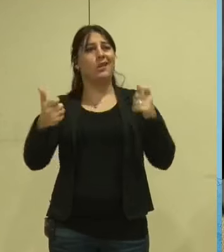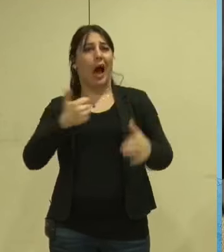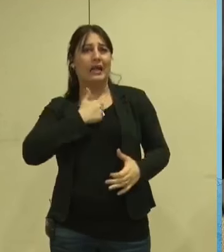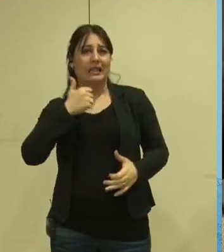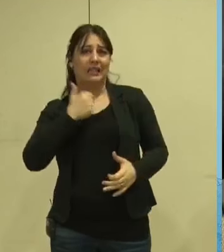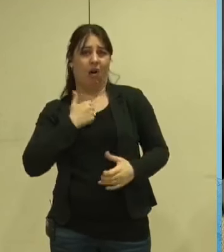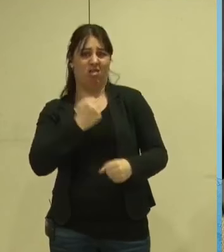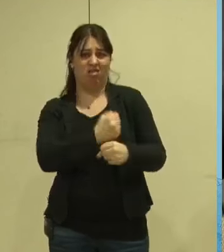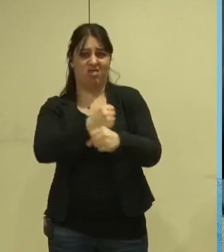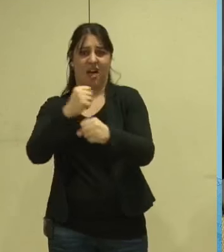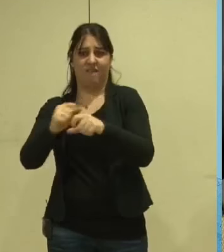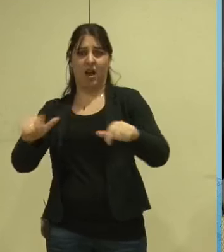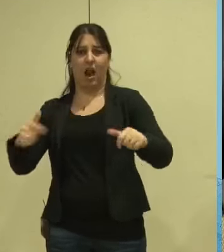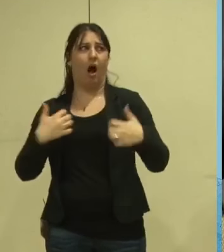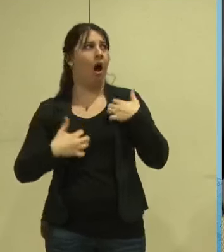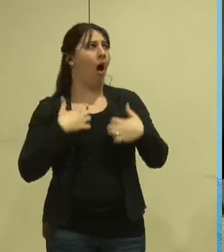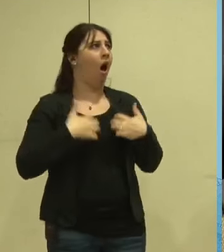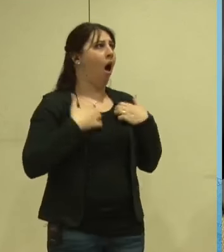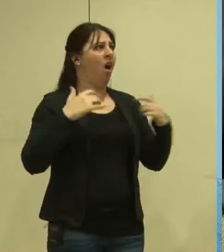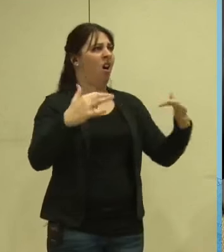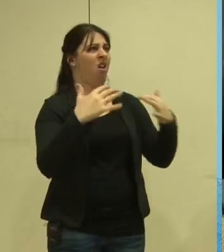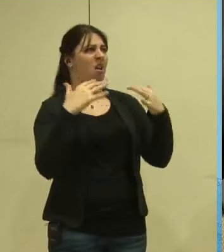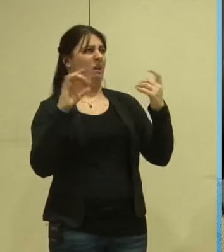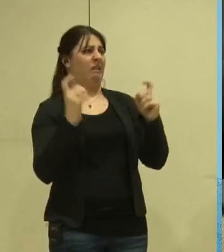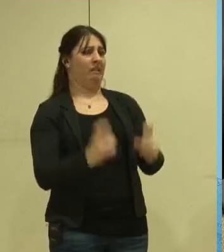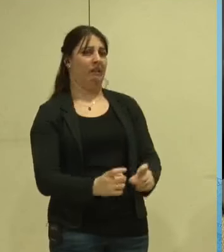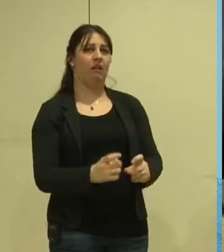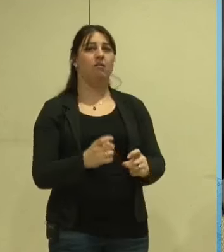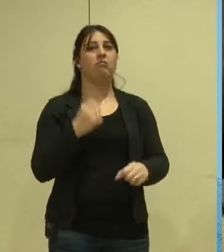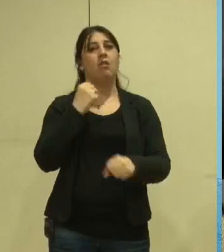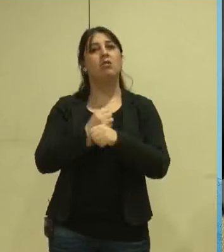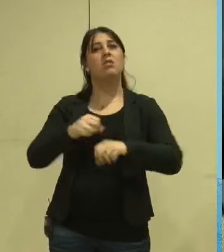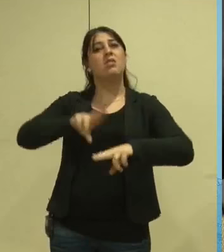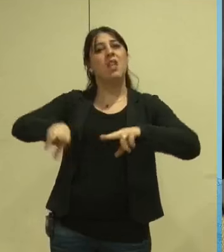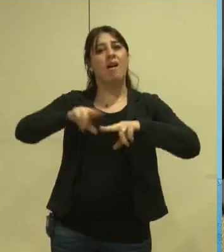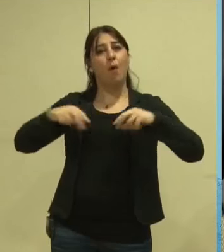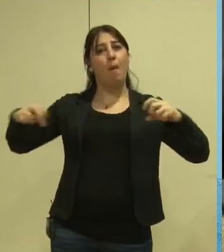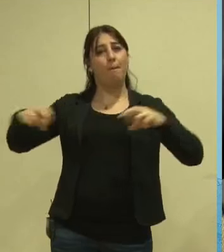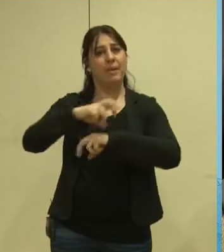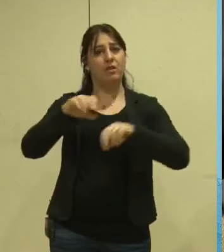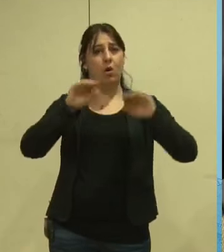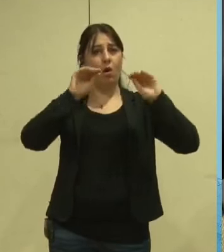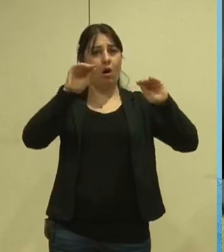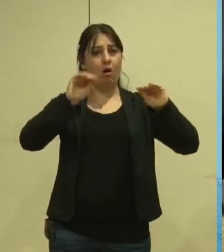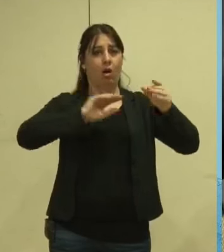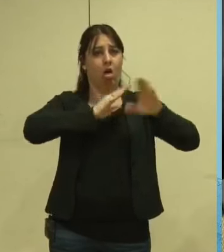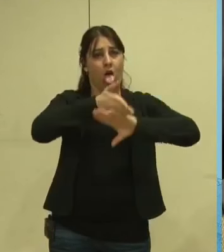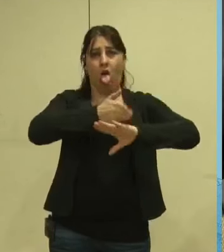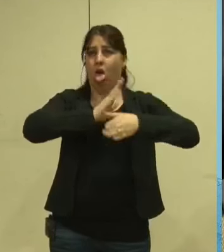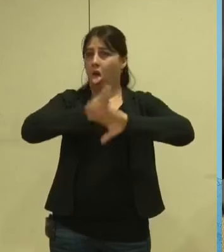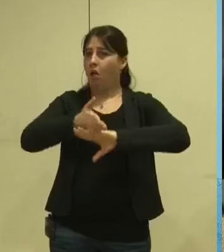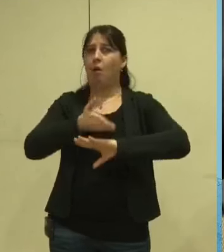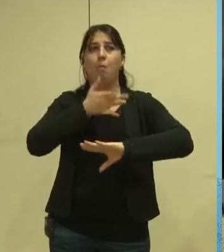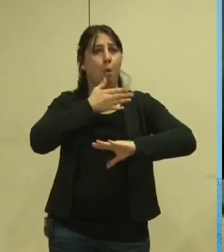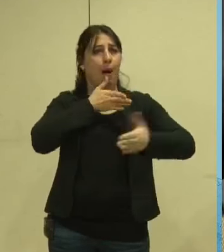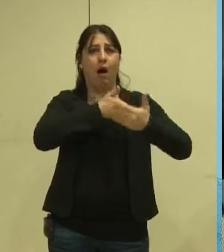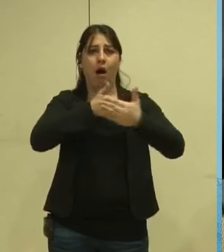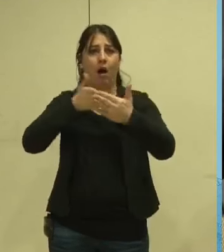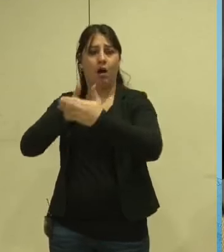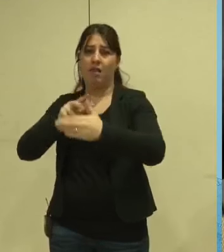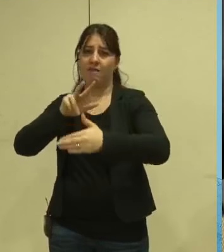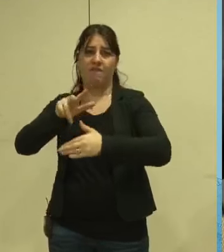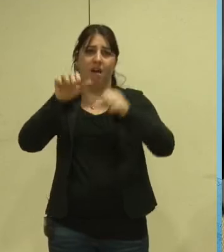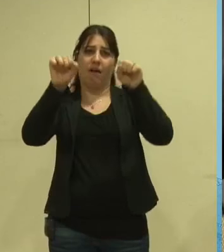ce secteur. Durant les travaux de piétonisation, les commerces seront rendus inaccessibles et ils mourront